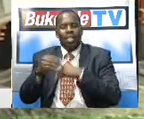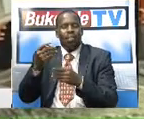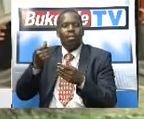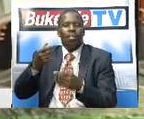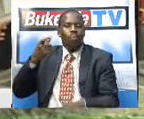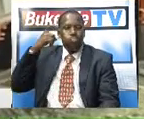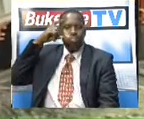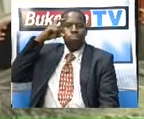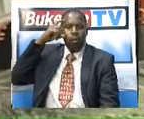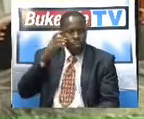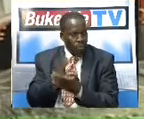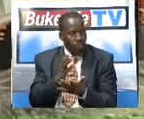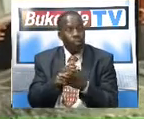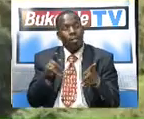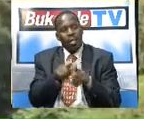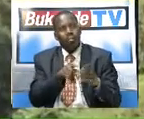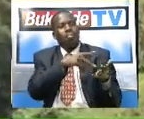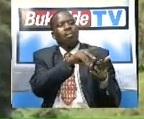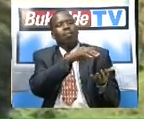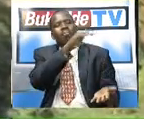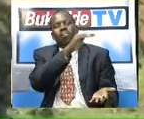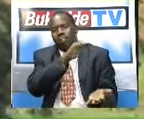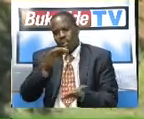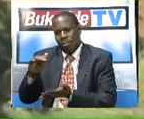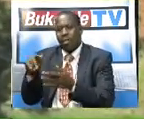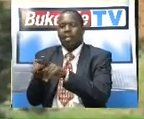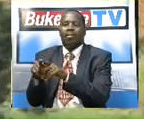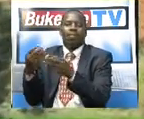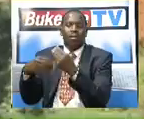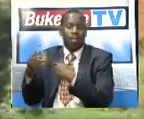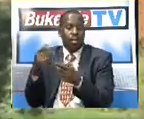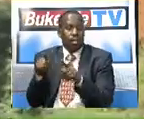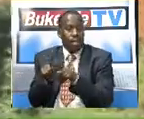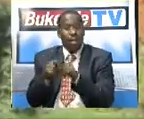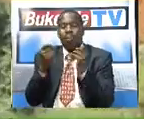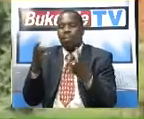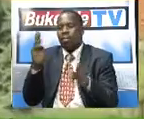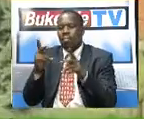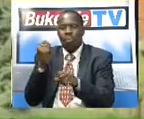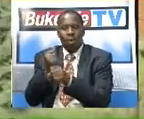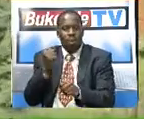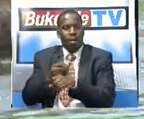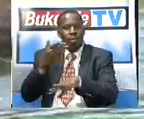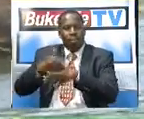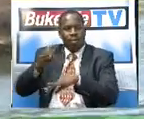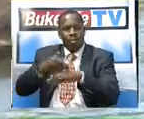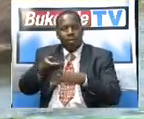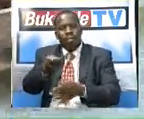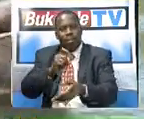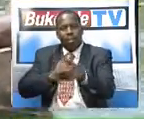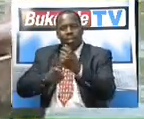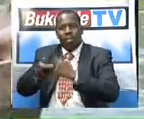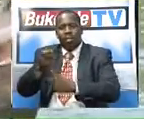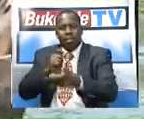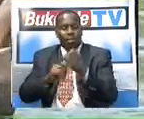ate ebintu bwe tubisuubula batuseera nnyo. Omu ku bavubi abaludde nga bakolera mu kifo kino Muhammad Latumu agamba nti